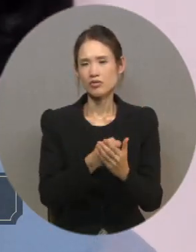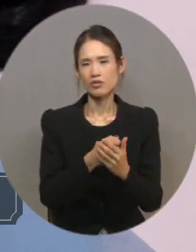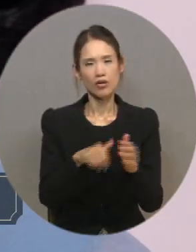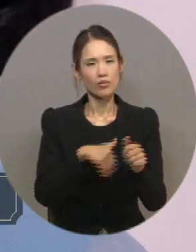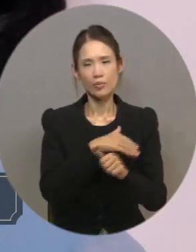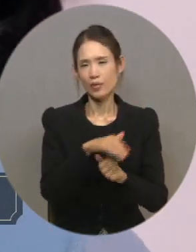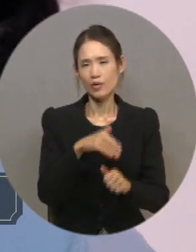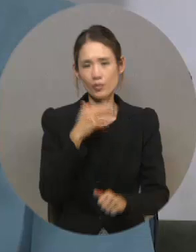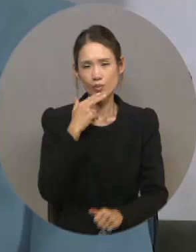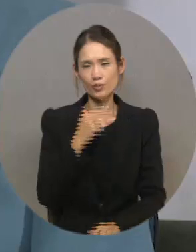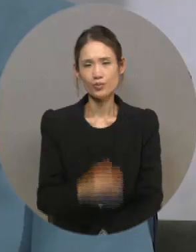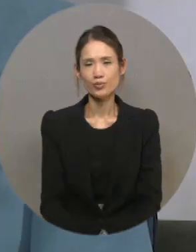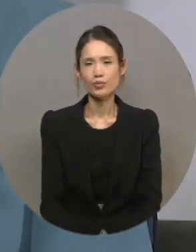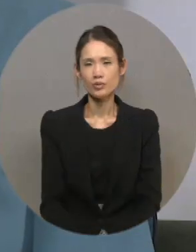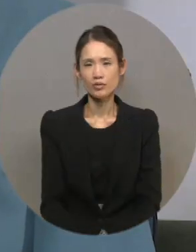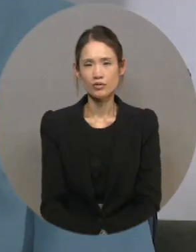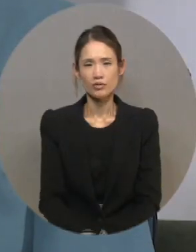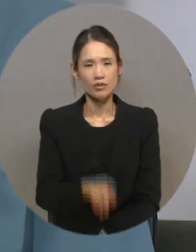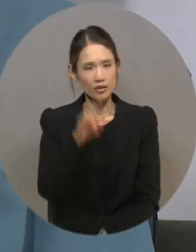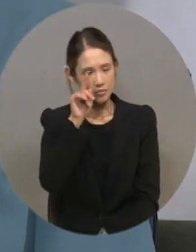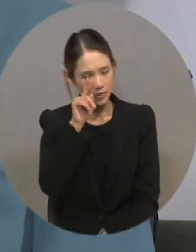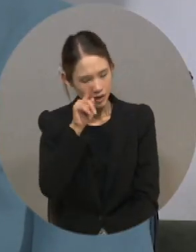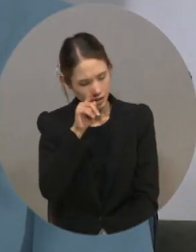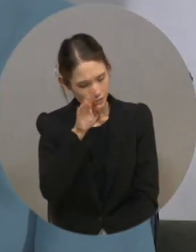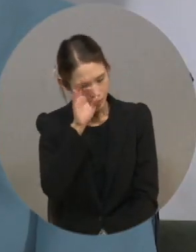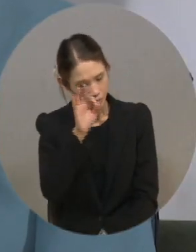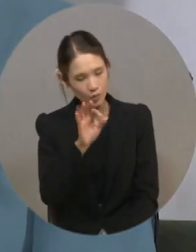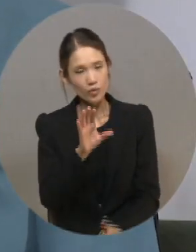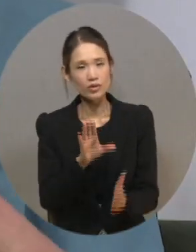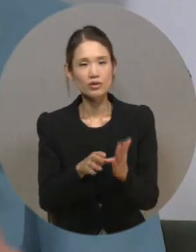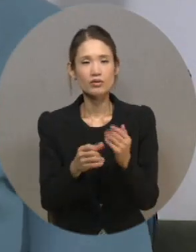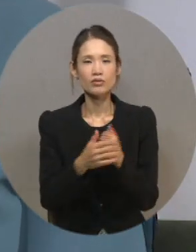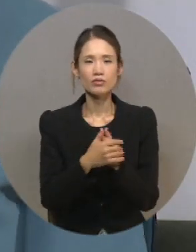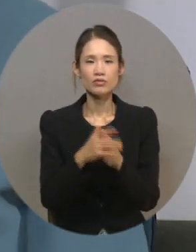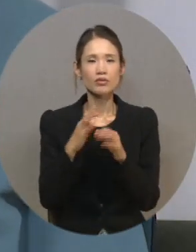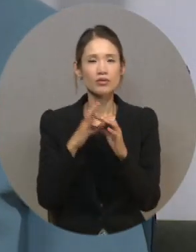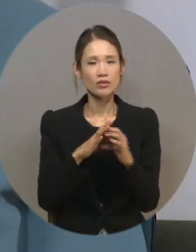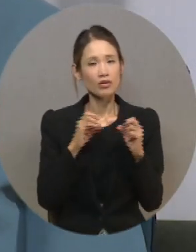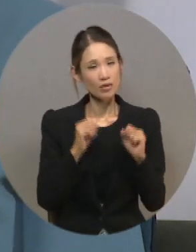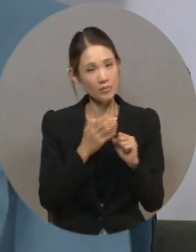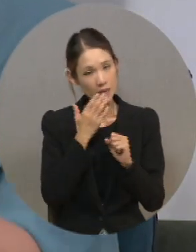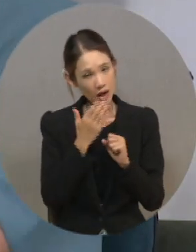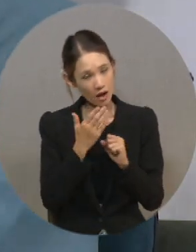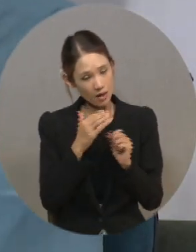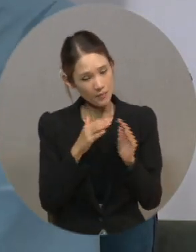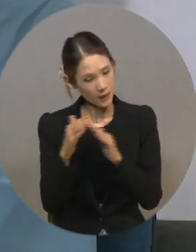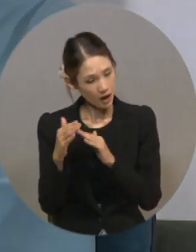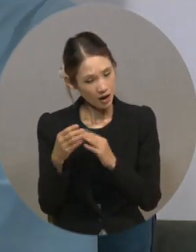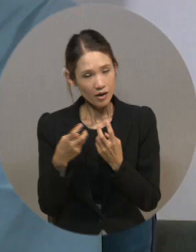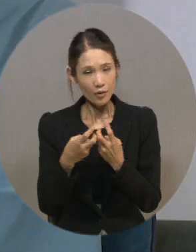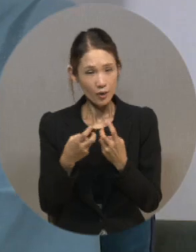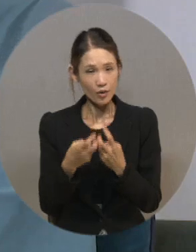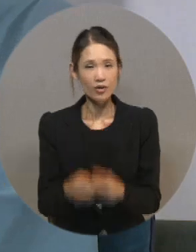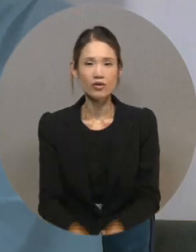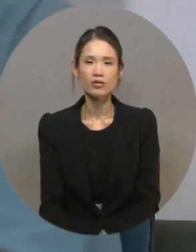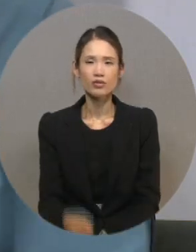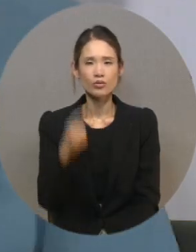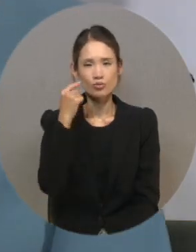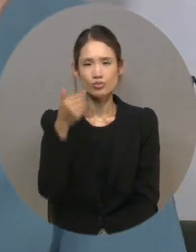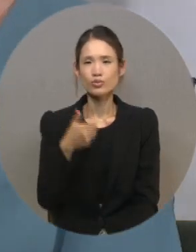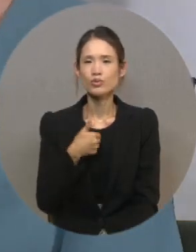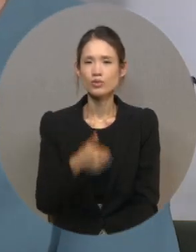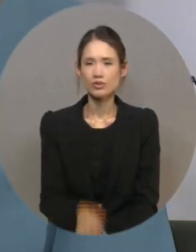하나도 없고, 날마다 볼 때마다 선생님 우리 이제 여기 계속 있을 수 있어요? 아니면 어디로 가요? 이렇게